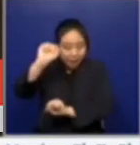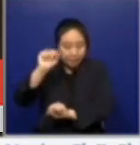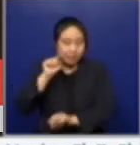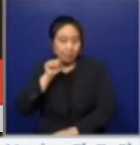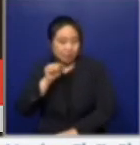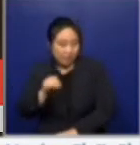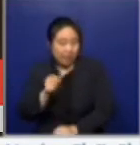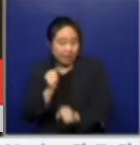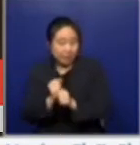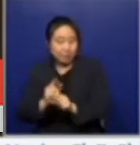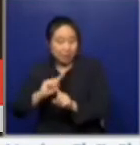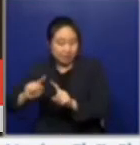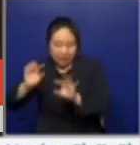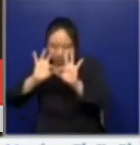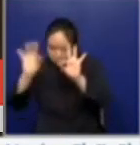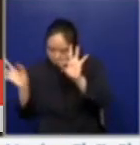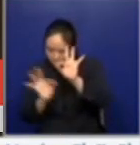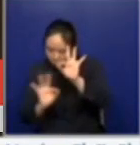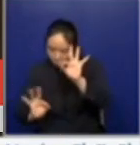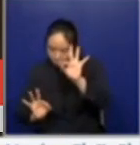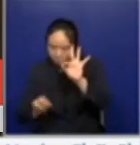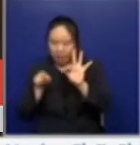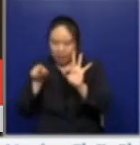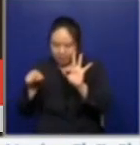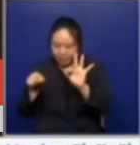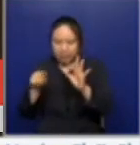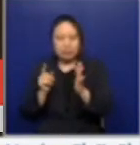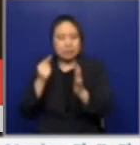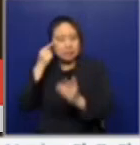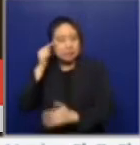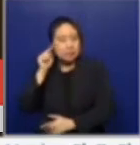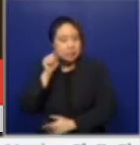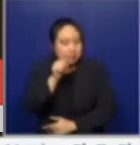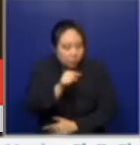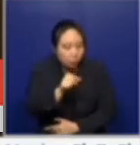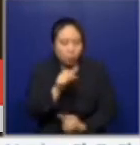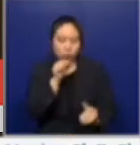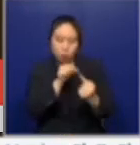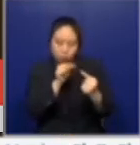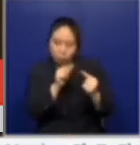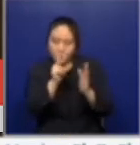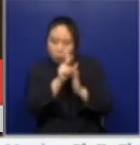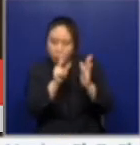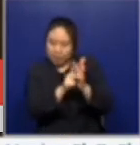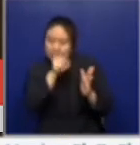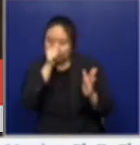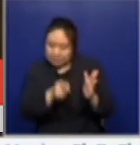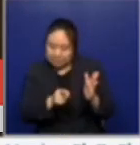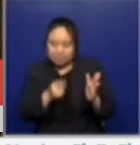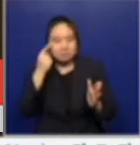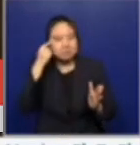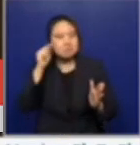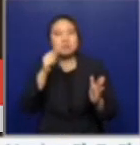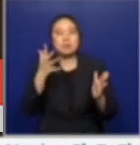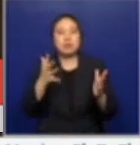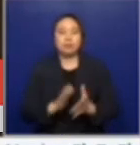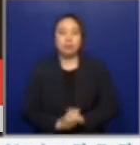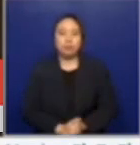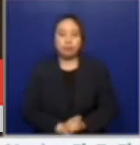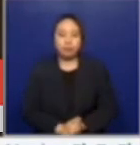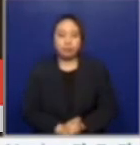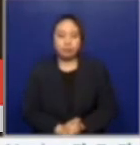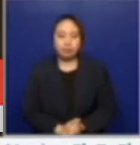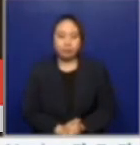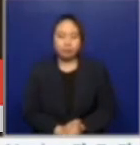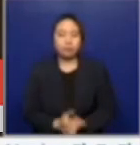ระทำดังกล่าวว่าชอบด้วยบทบัญญัติของรัฐธรรมนูญหรือกฎหมายโดยแท้จริงหรือไม่